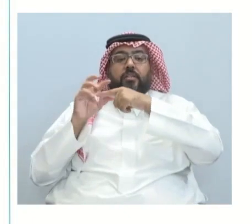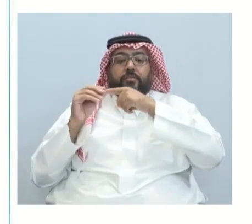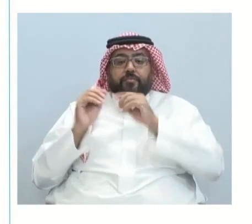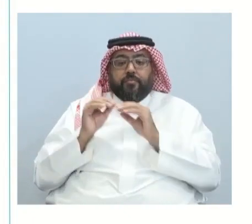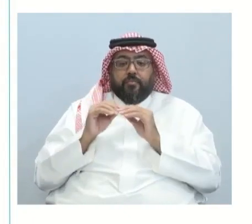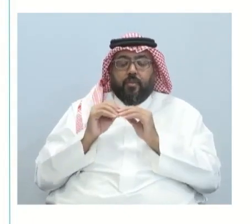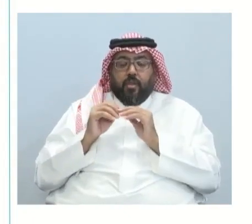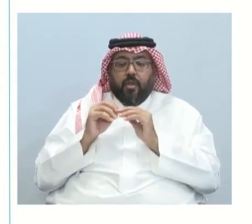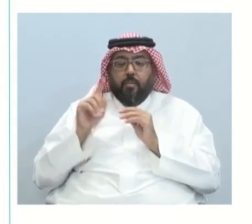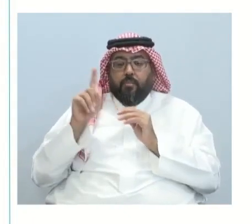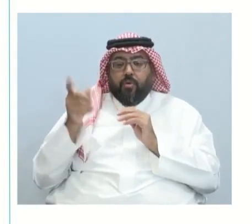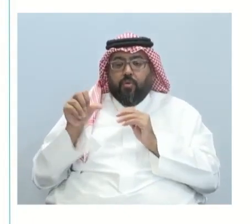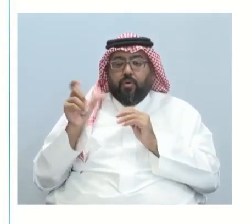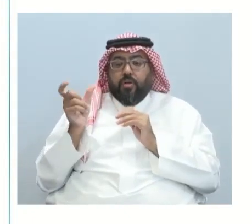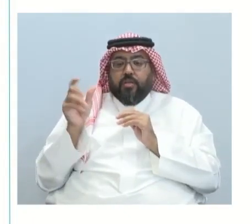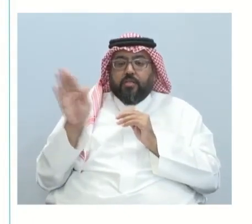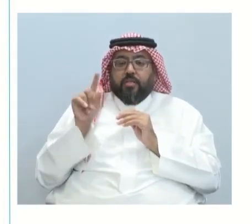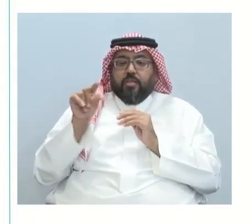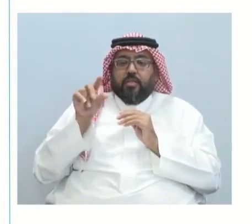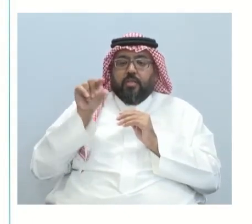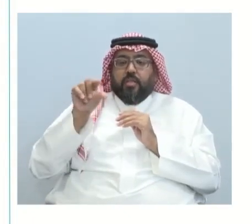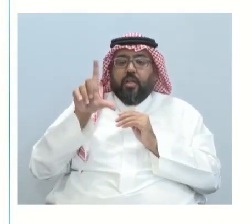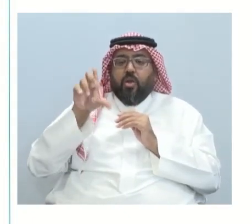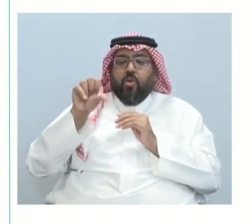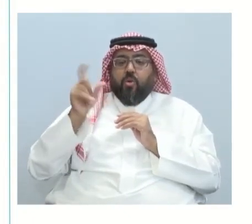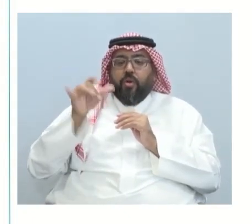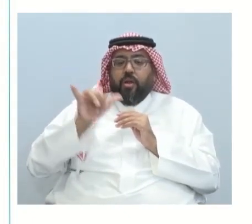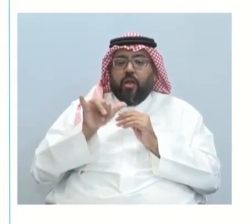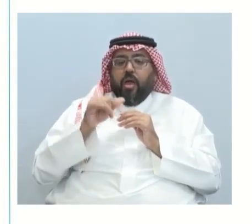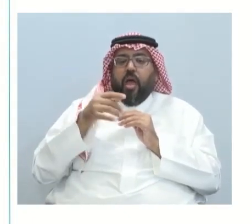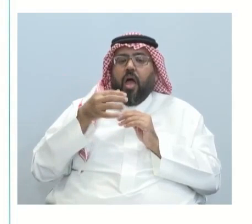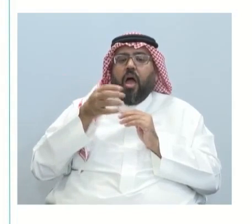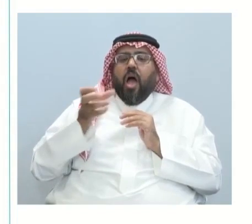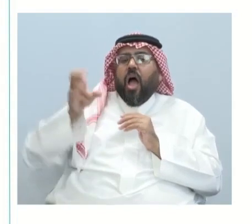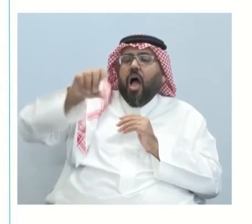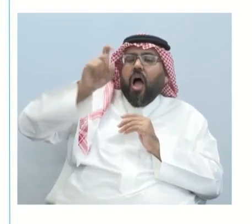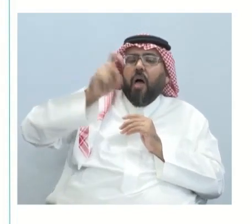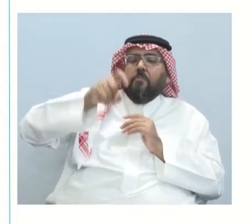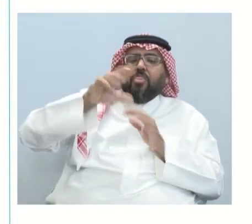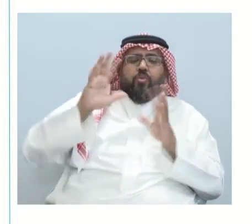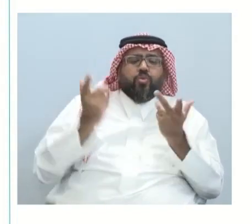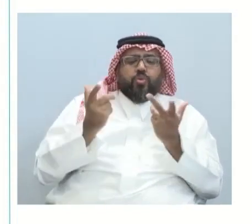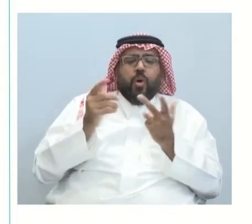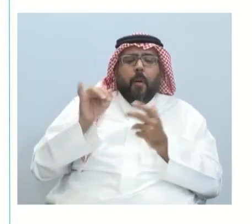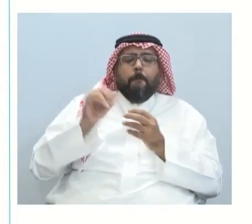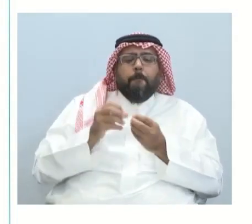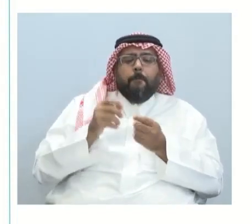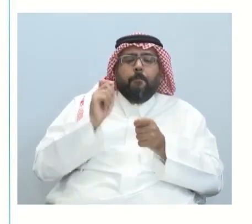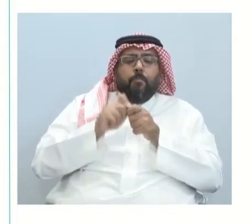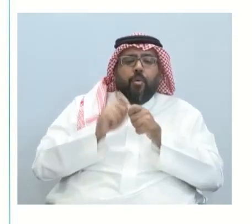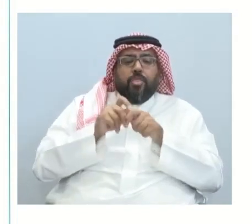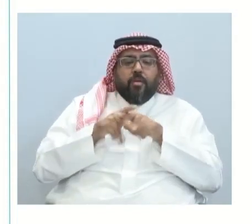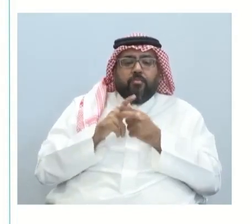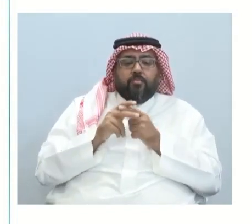بالنسبه لبروني عرف الحمض على انه ماذا على انه منتج